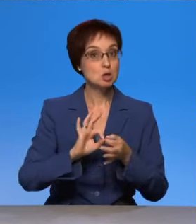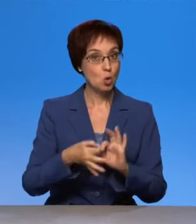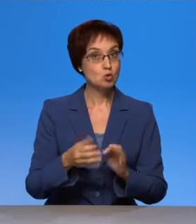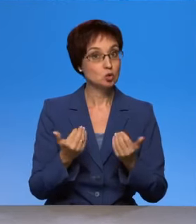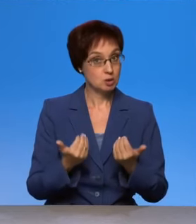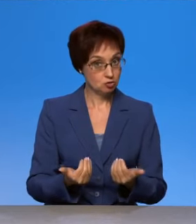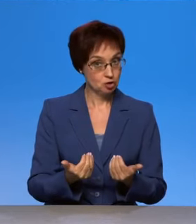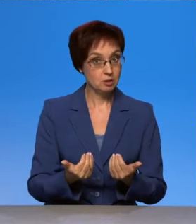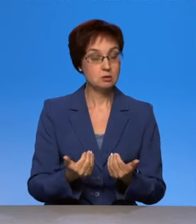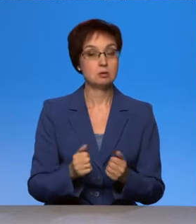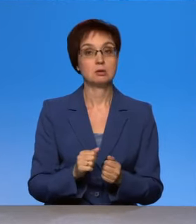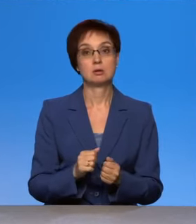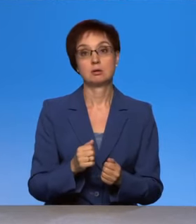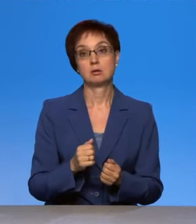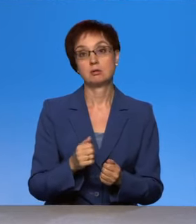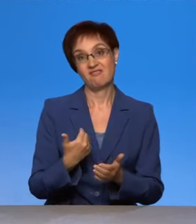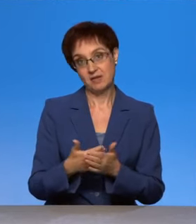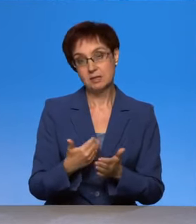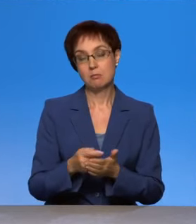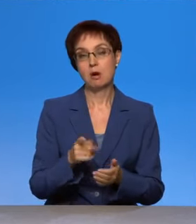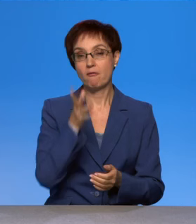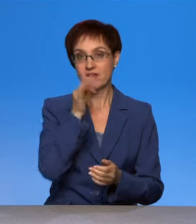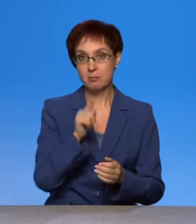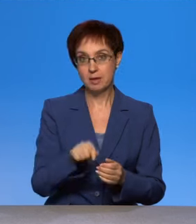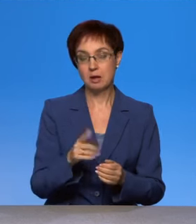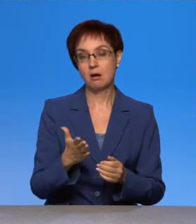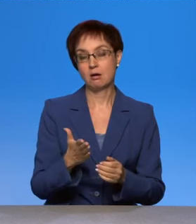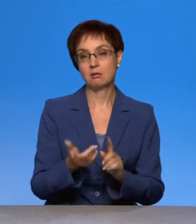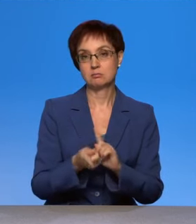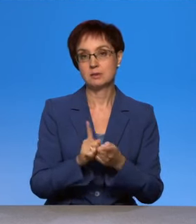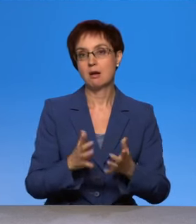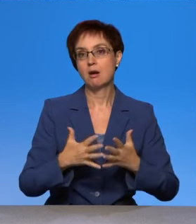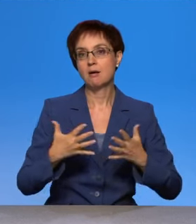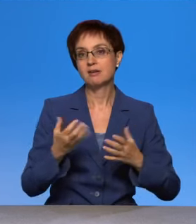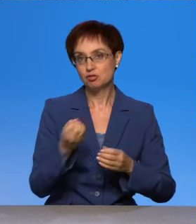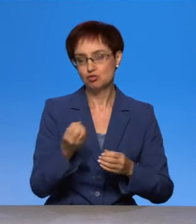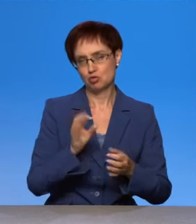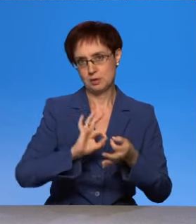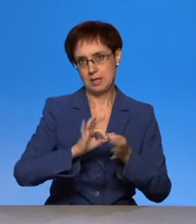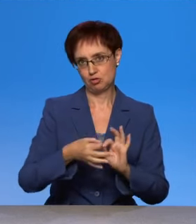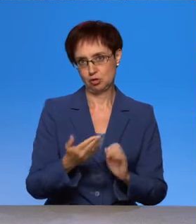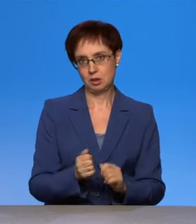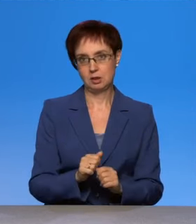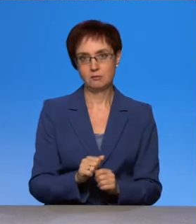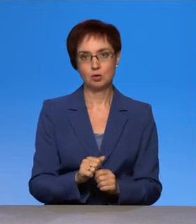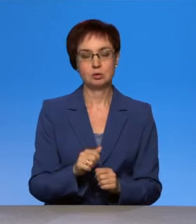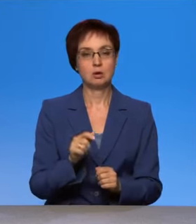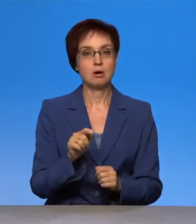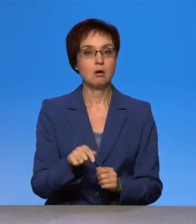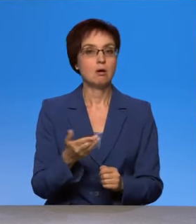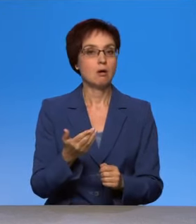по количеству обращений к психологам. Видимо, они стали еще сложнее. Но мы поговорим сейчас об этом. Что это такое? Это тренд такой модный, когда тебе